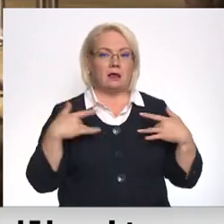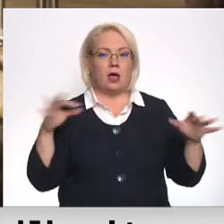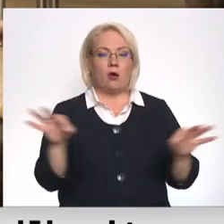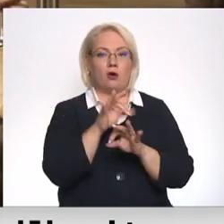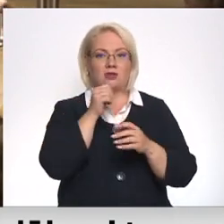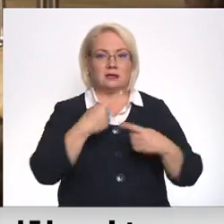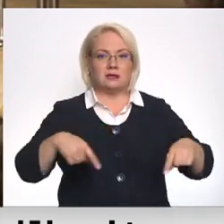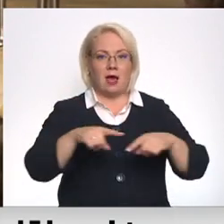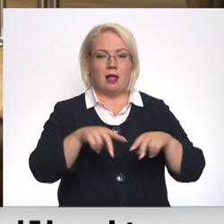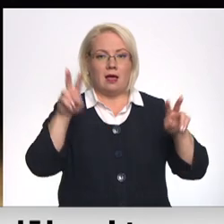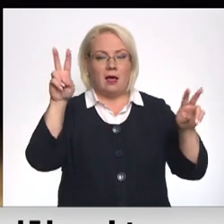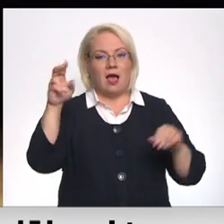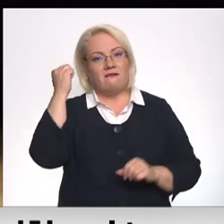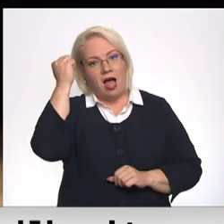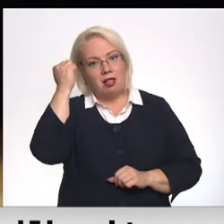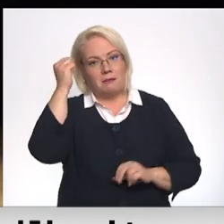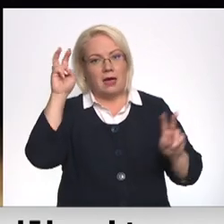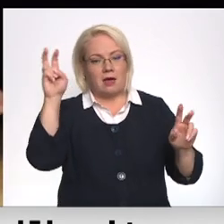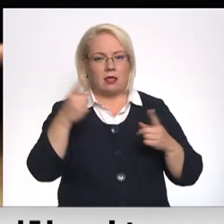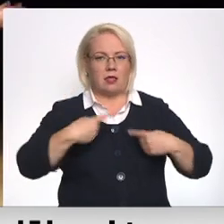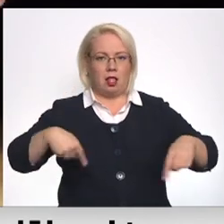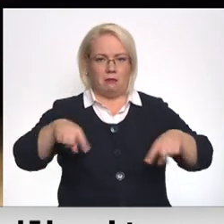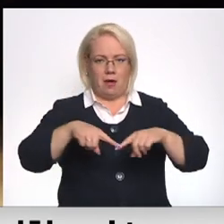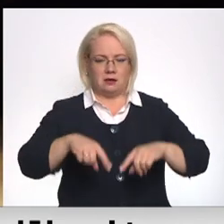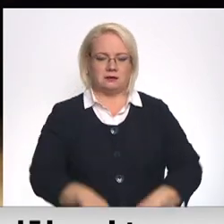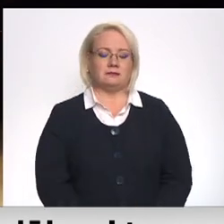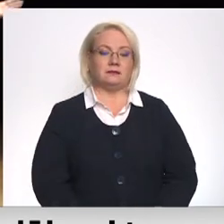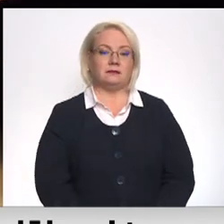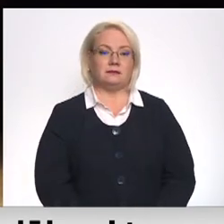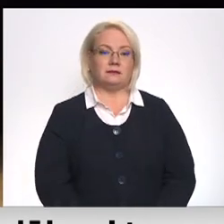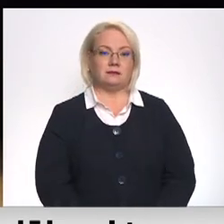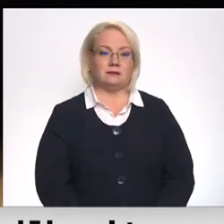koncertzāles Valmiera telpās. Lauri Jansons, Mārtiņš Jēkabsons, Zemes televīzija.